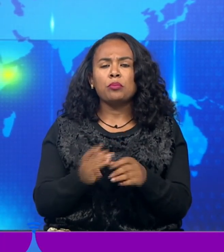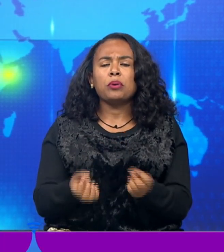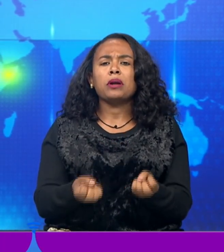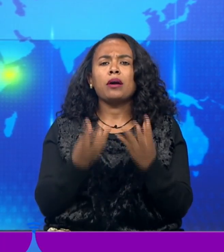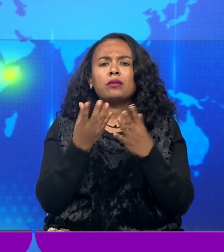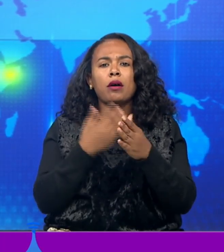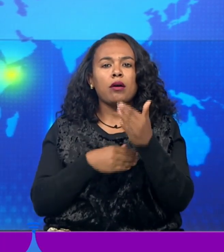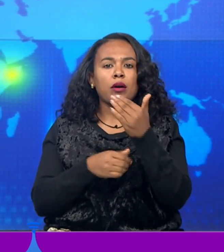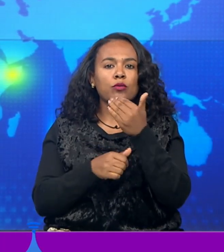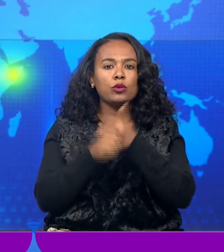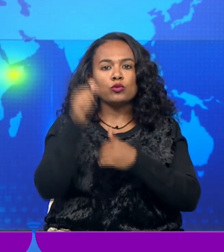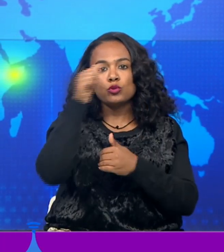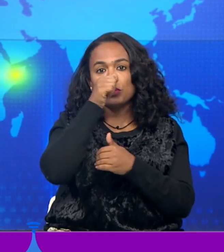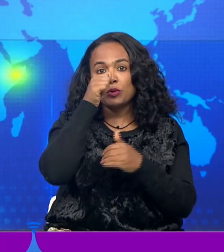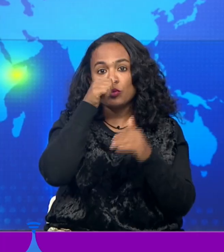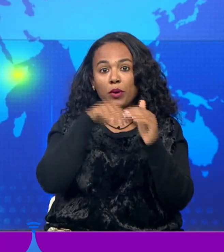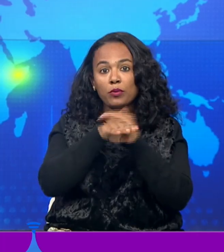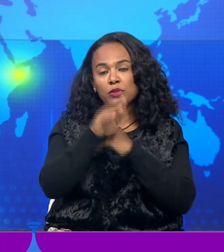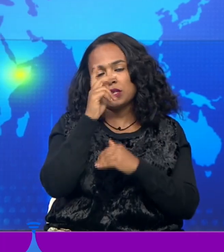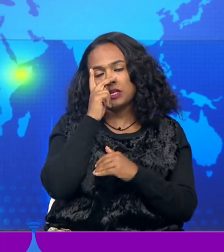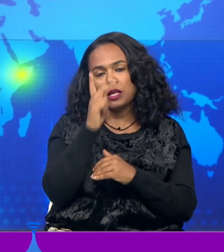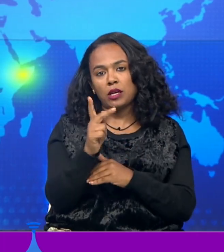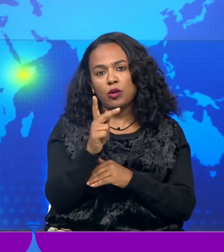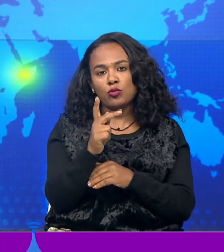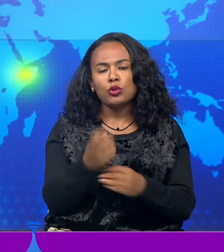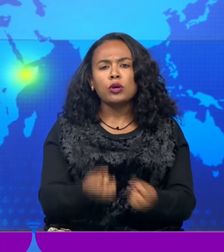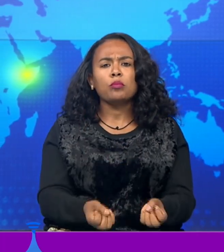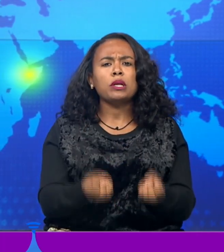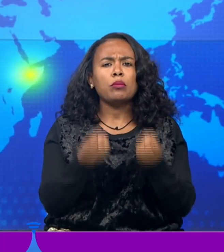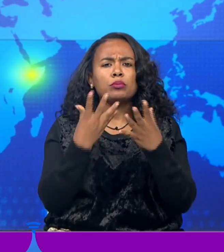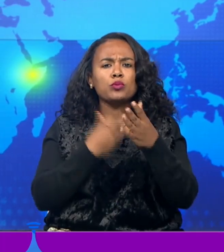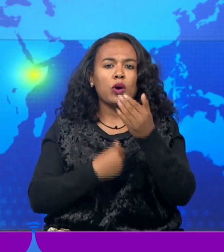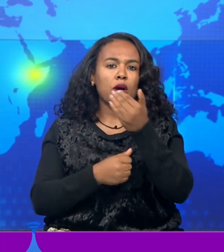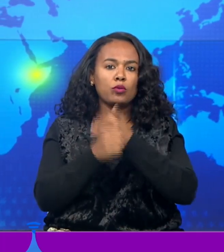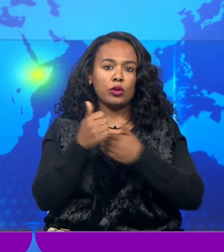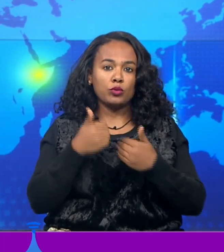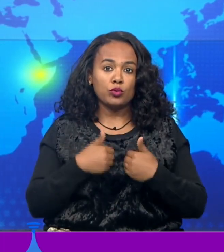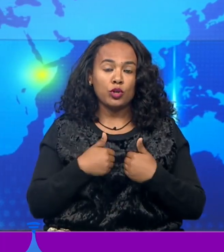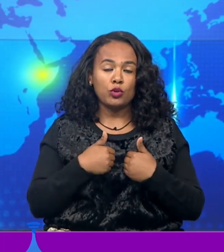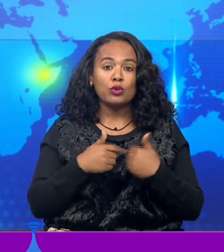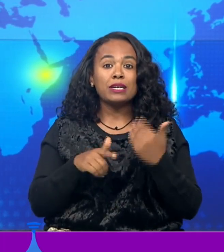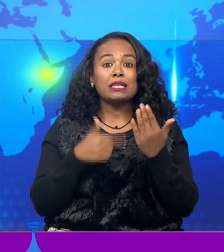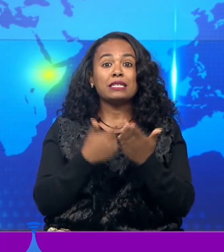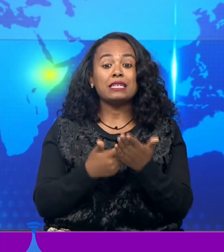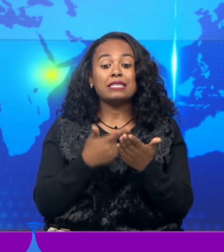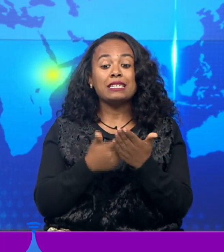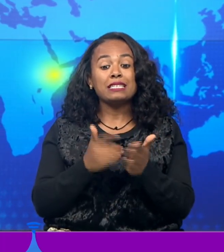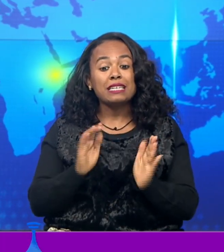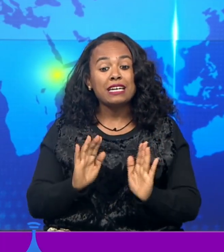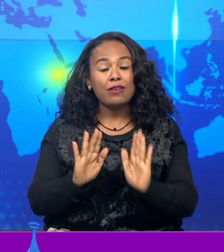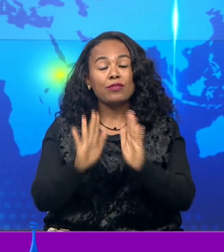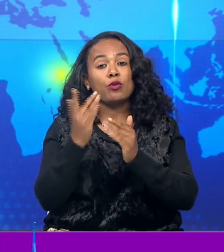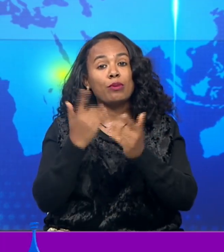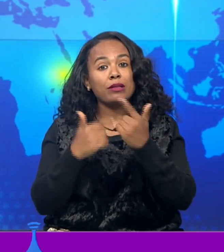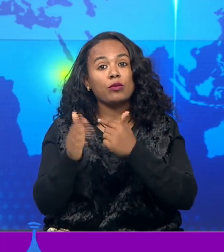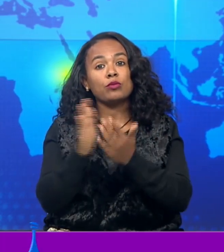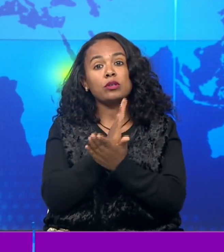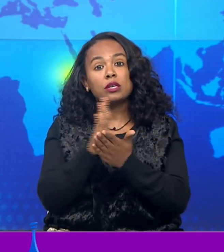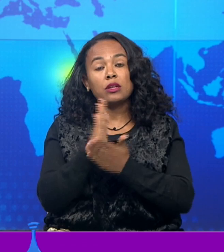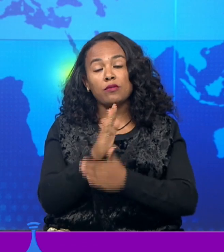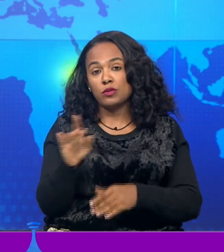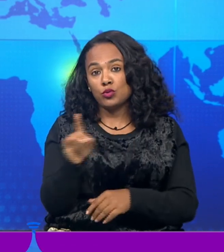በርካታ አካል ጉዳተኞች በኢትዮጵያ ውስጥ ይታያሉ። በጣም ብዙ አካል ጉዳተኞች አሉ። ስለዚህ እነዚህ ገፍተው መጥተው ተሳታፊ